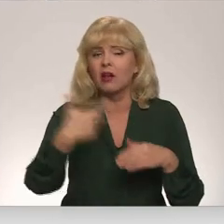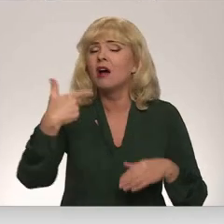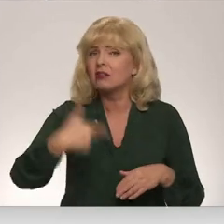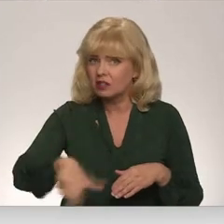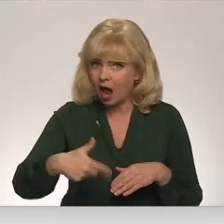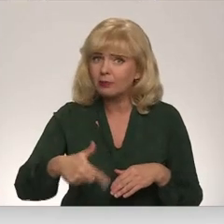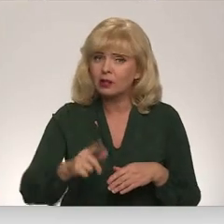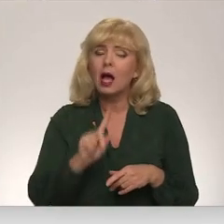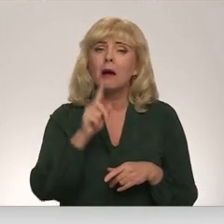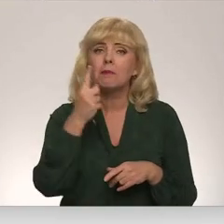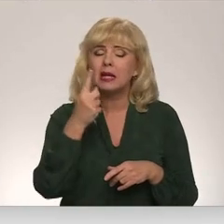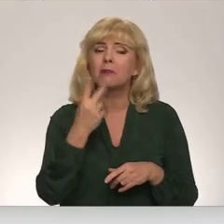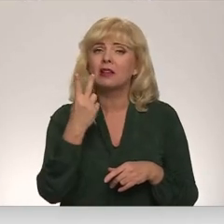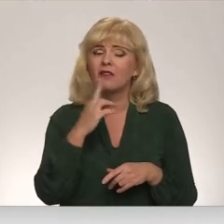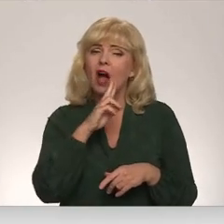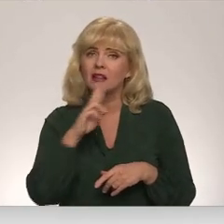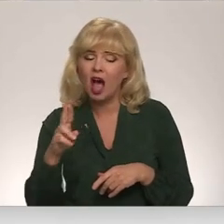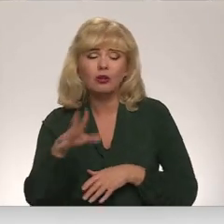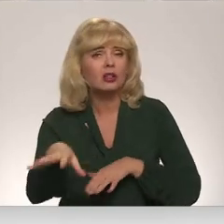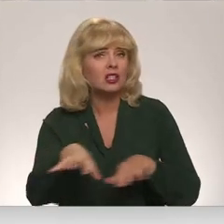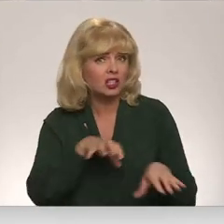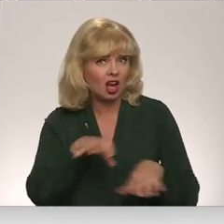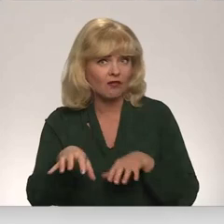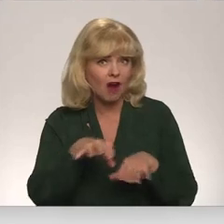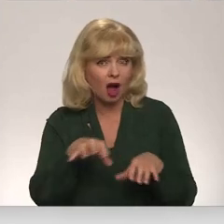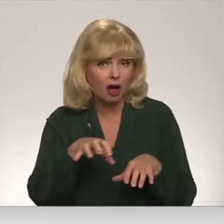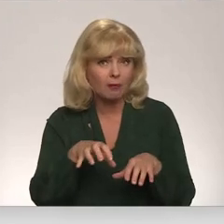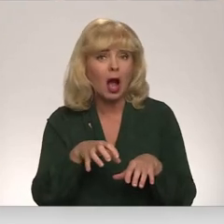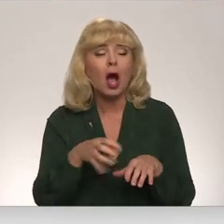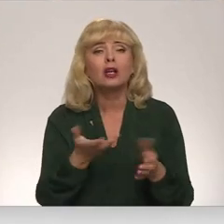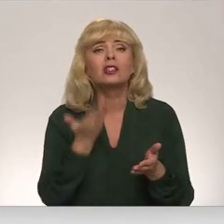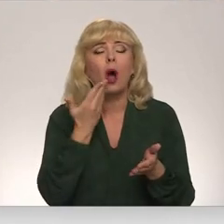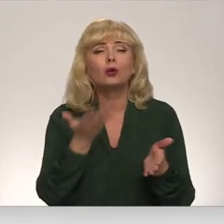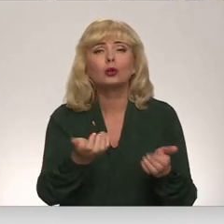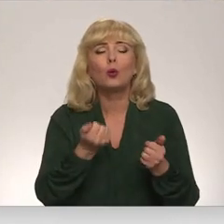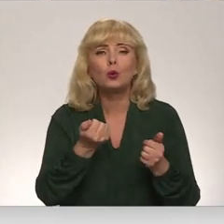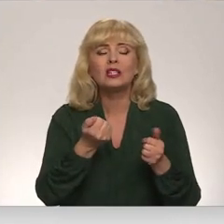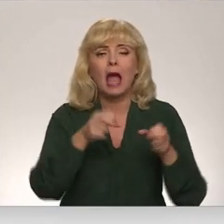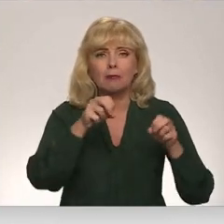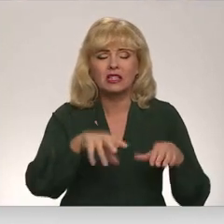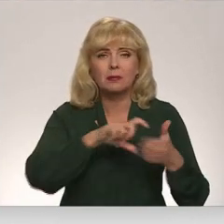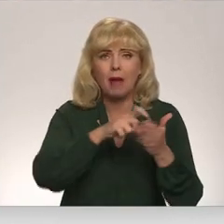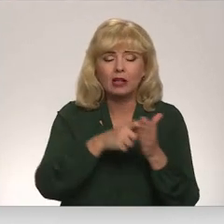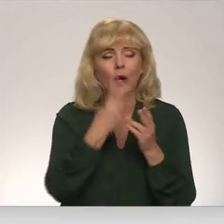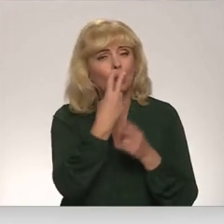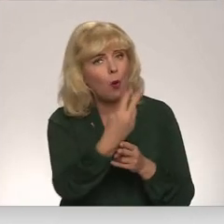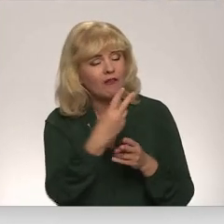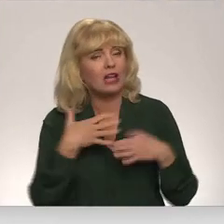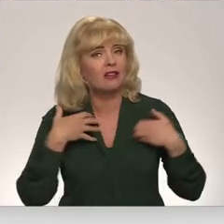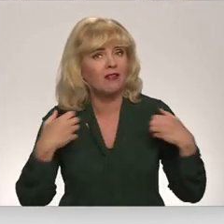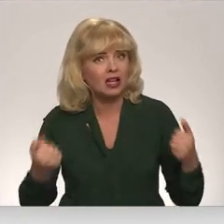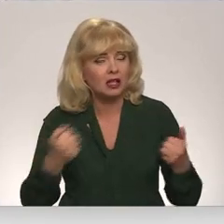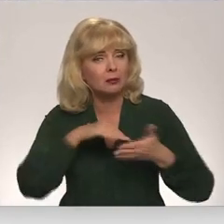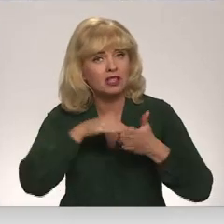70. Pirmās divas nedēļas dzīvnieki atrodas uzņemšanas blokā, kur tiek novērots veselības stāvoklis un arī